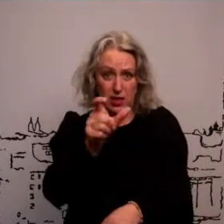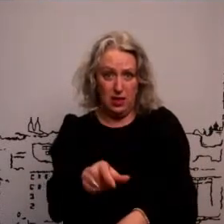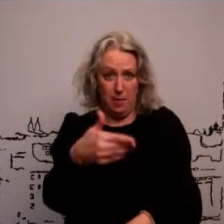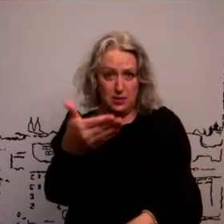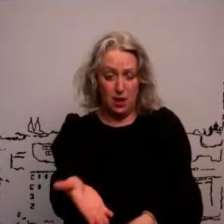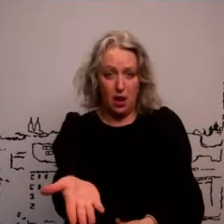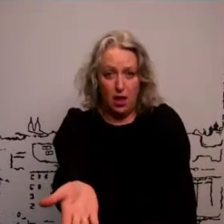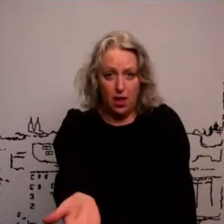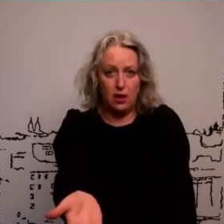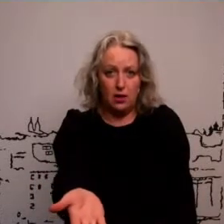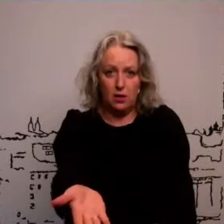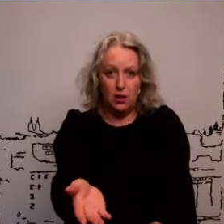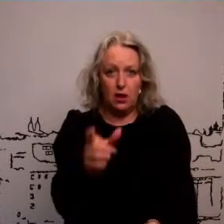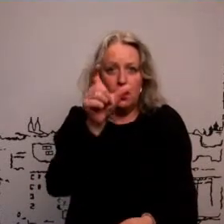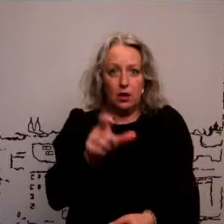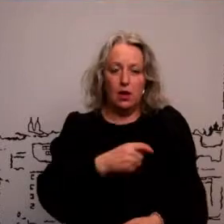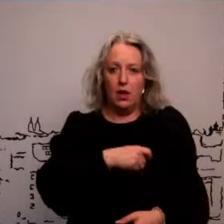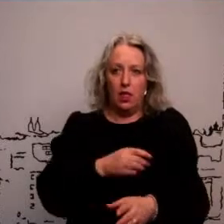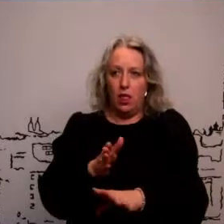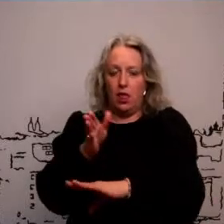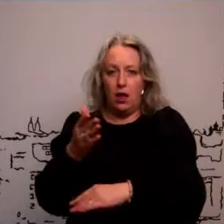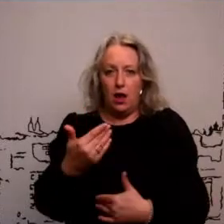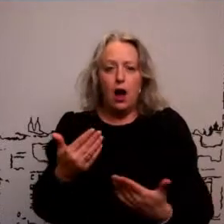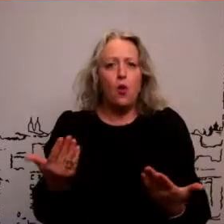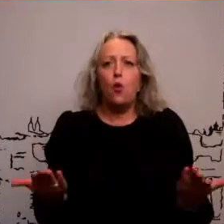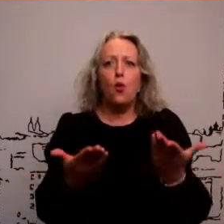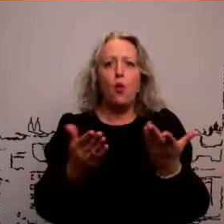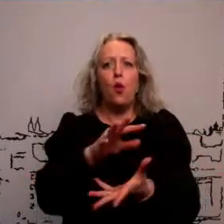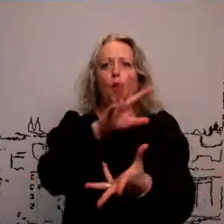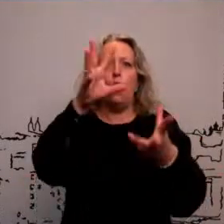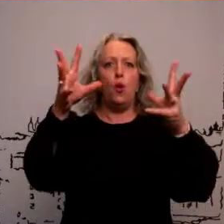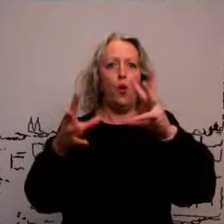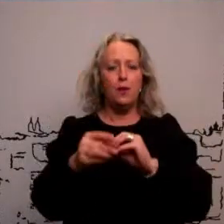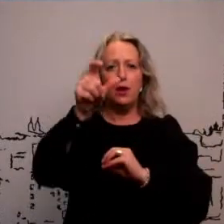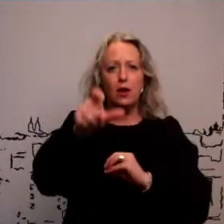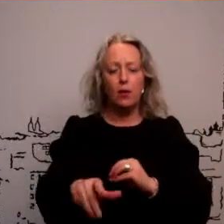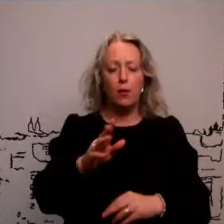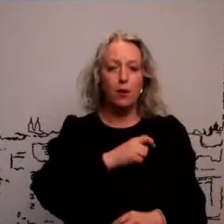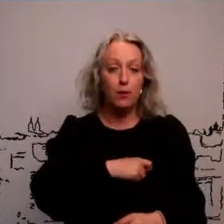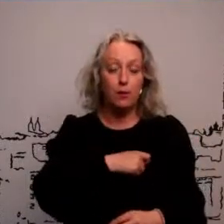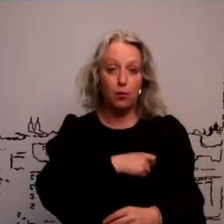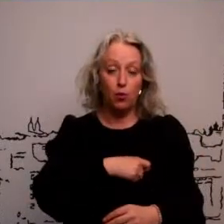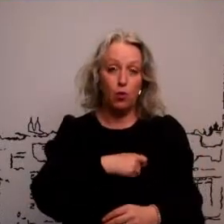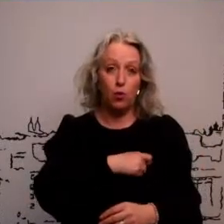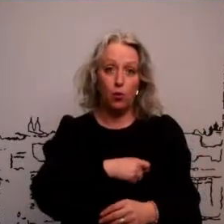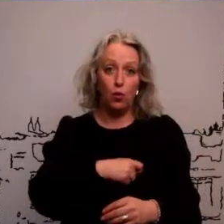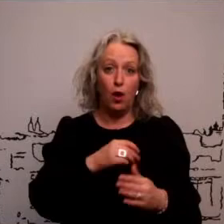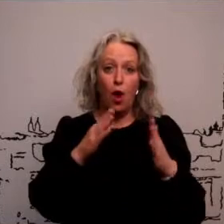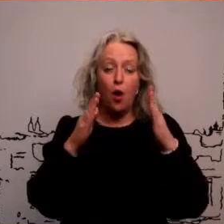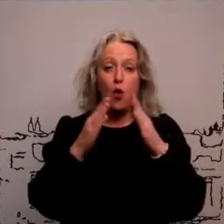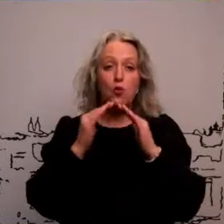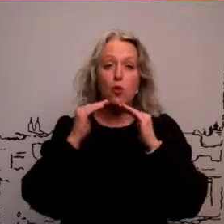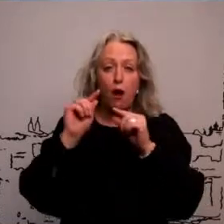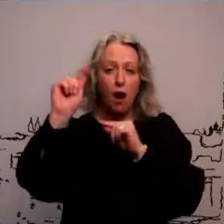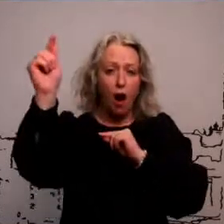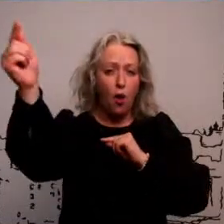Et kuhu see lumepall ühel hetkel võib viia, et kui suureks see mure inimestel, kes on noh, kaugel kodumaast ja